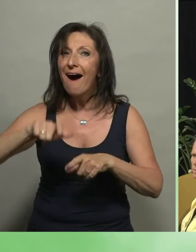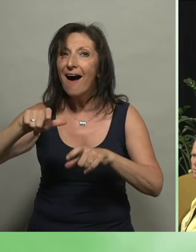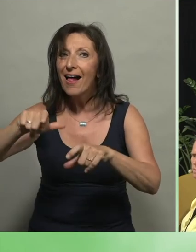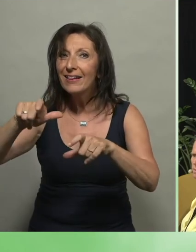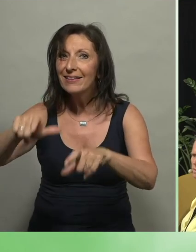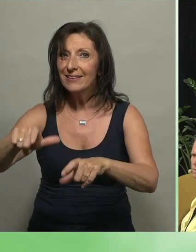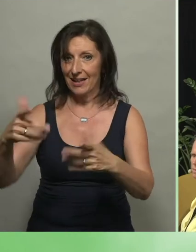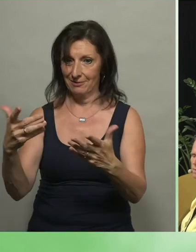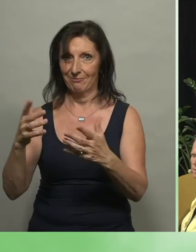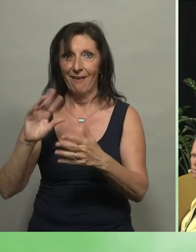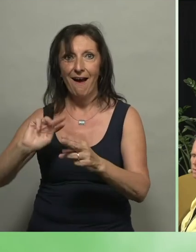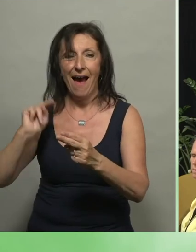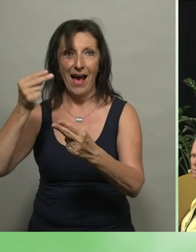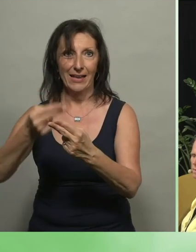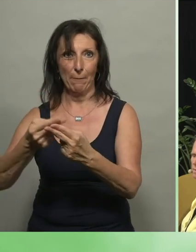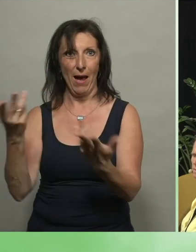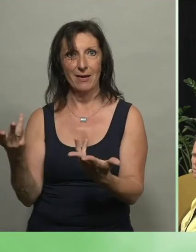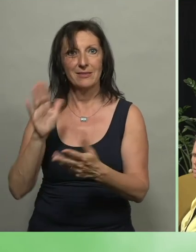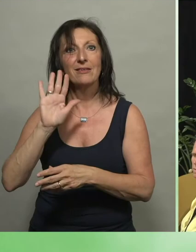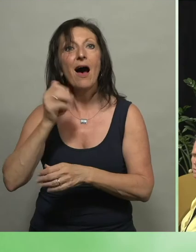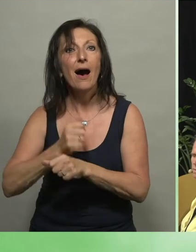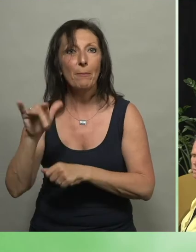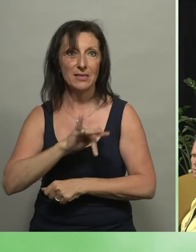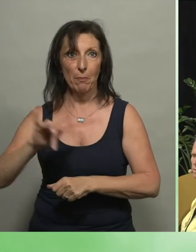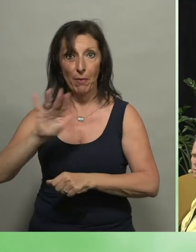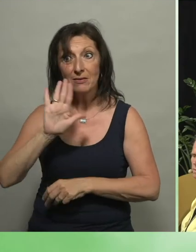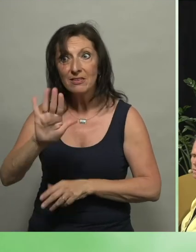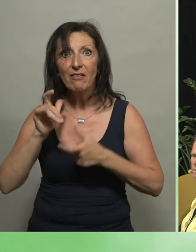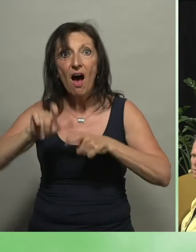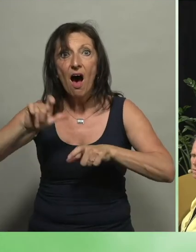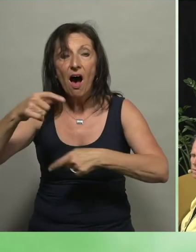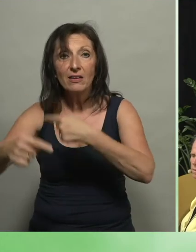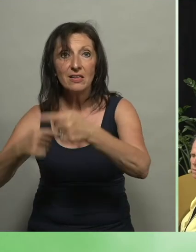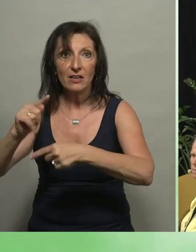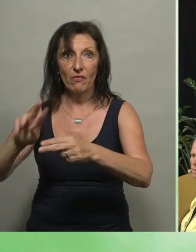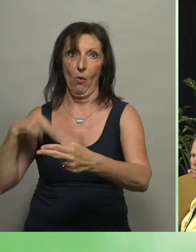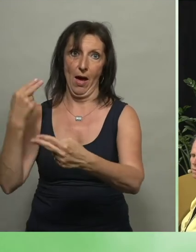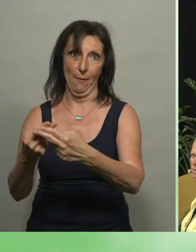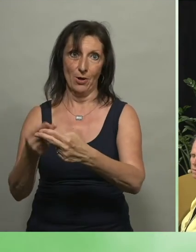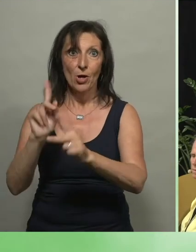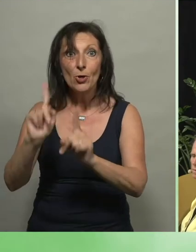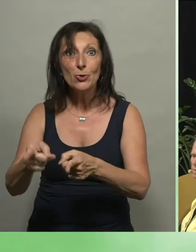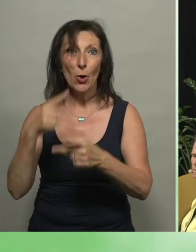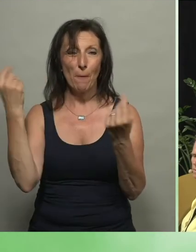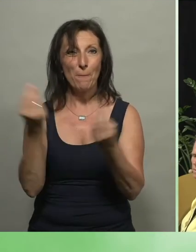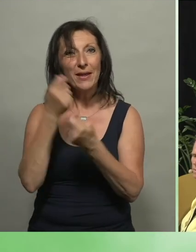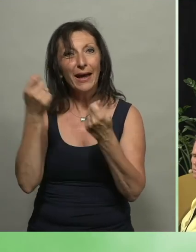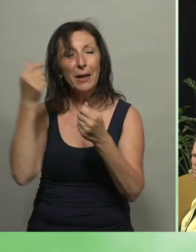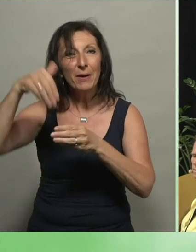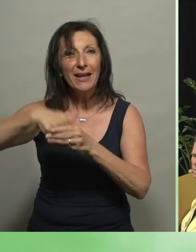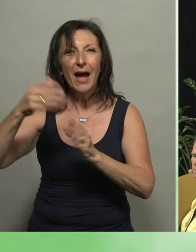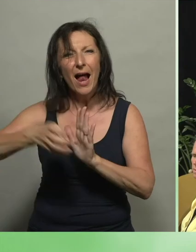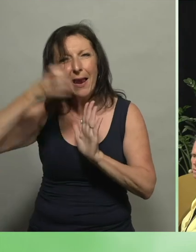eine Umwelt am Arbeitsplatz bereitzustellen, damit sie länger im Betrieb bleiben. Und ich glaube, das ist auch ein Beispiel dafür und genauso ist